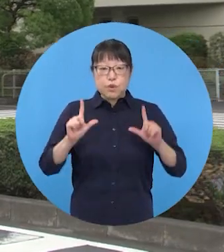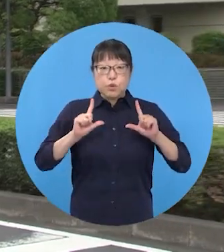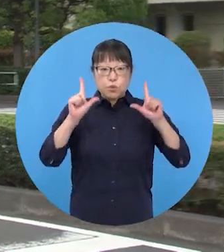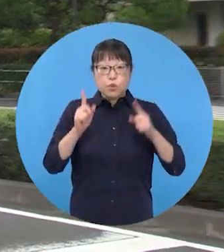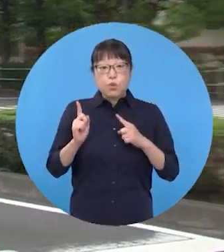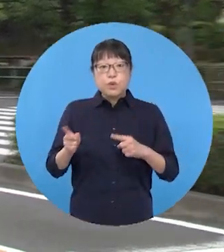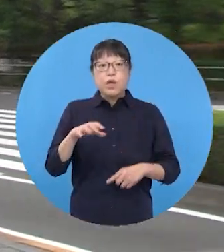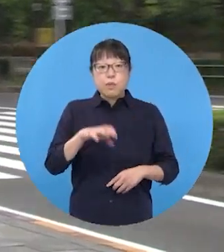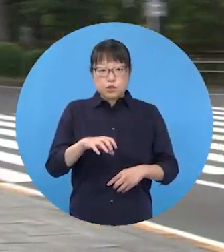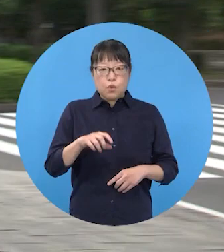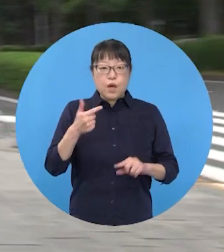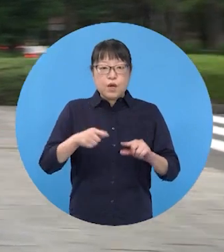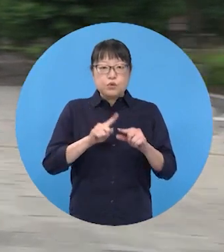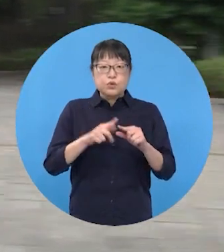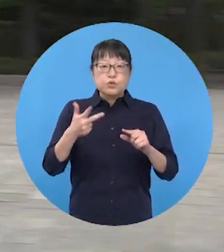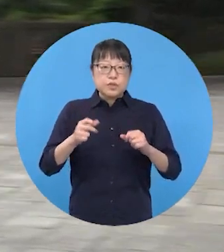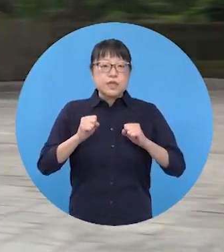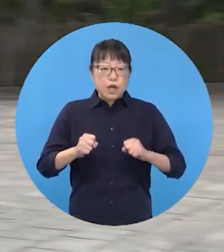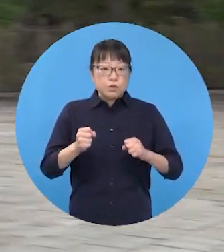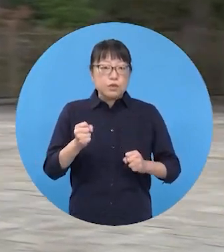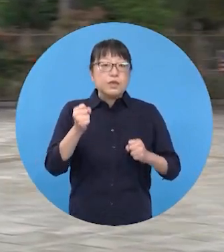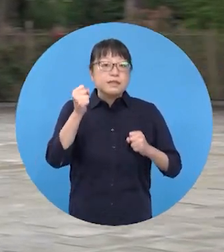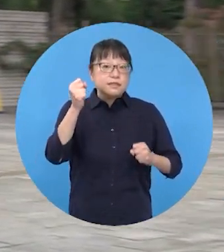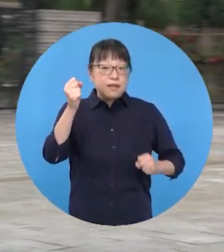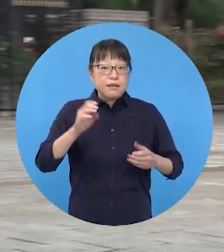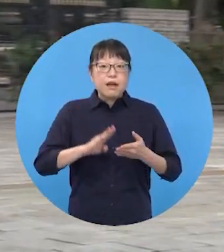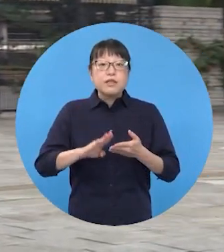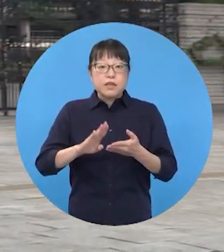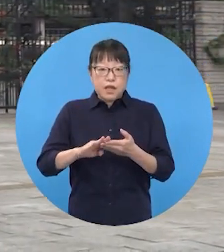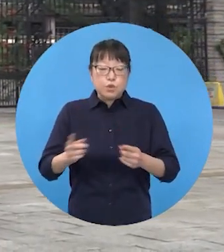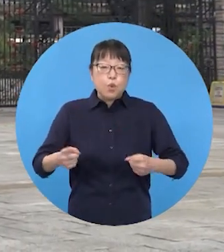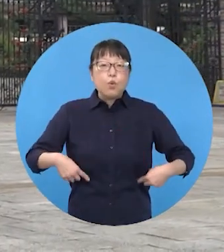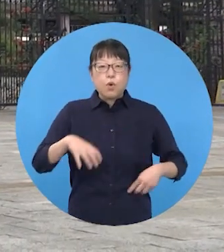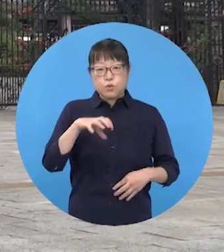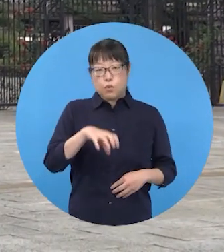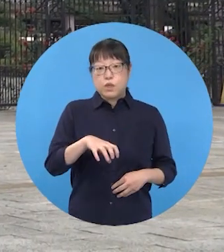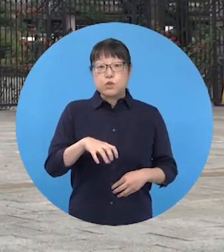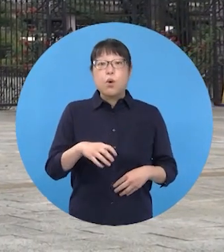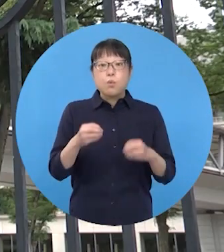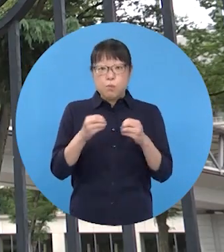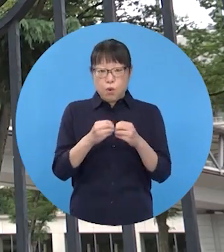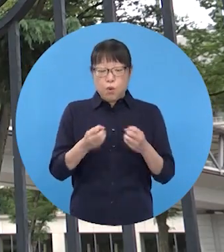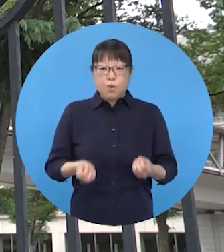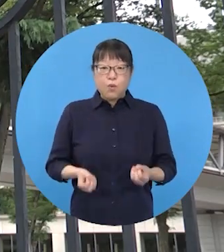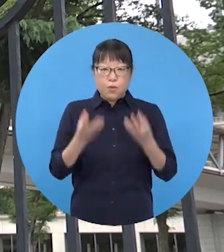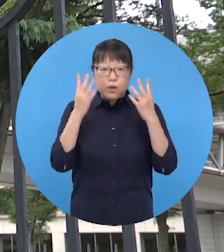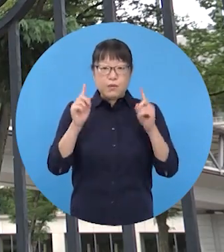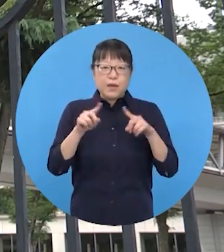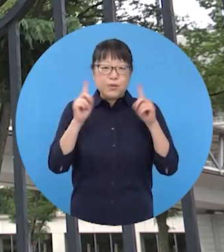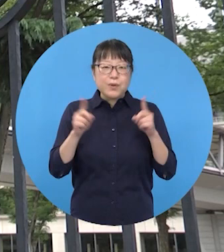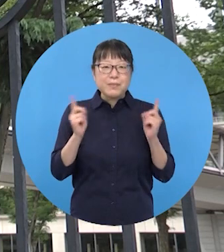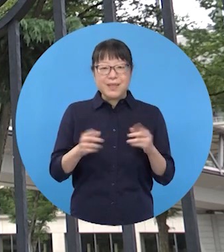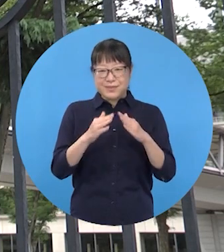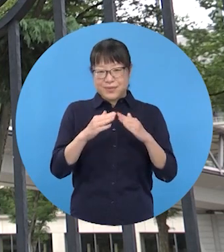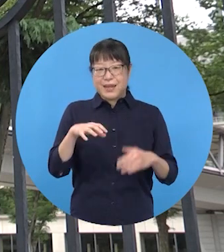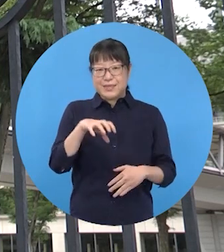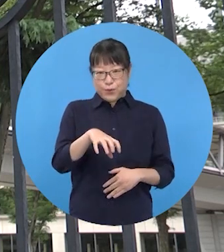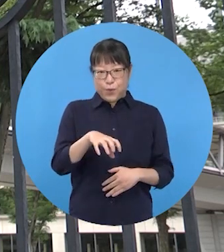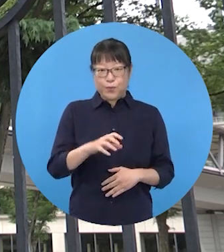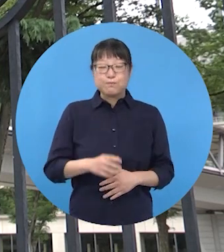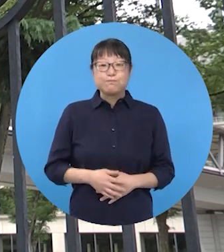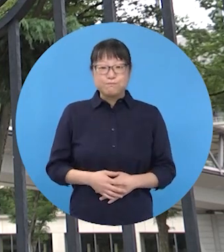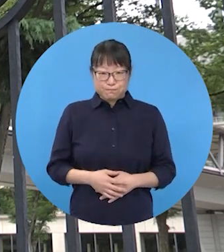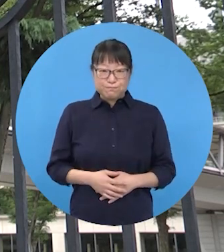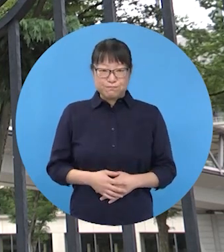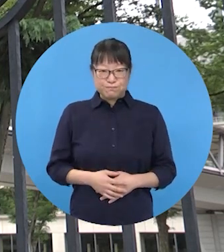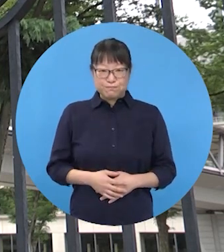競馬場は府中市で行われるオリンピック聖火リレーのゴールとなっているほか、その日の最後を締めくくるセレブレーション